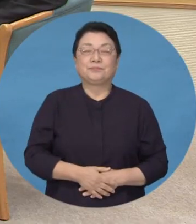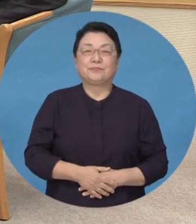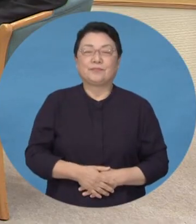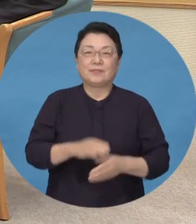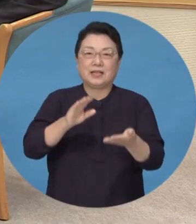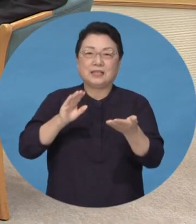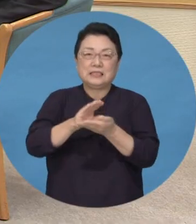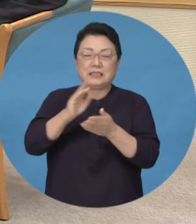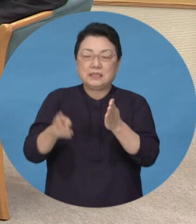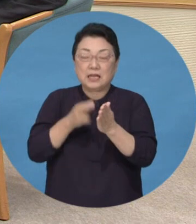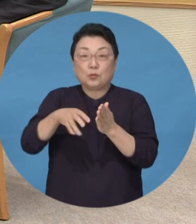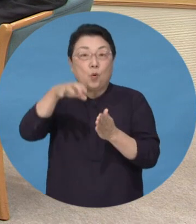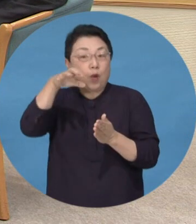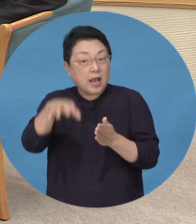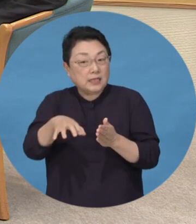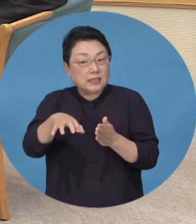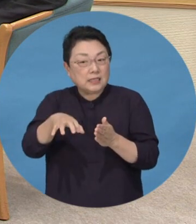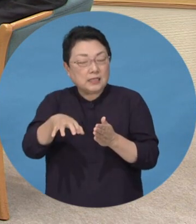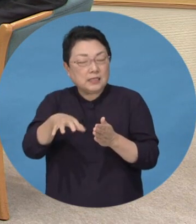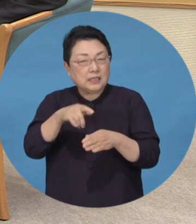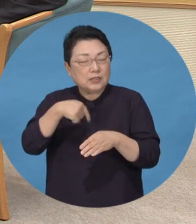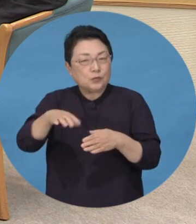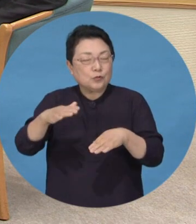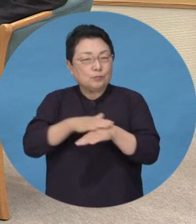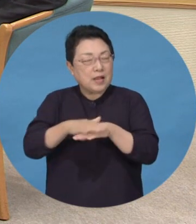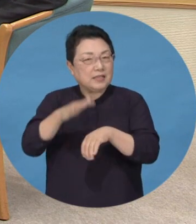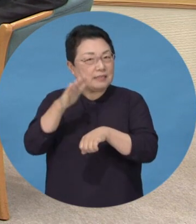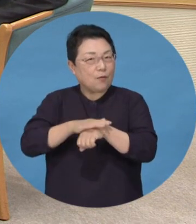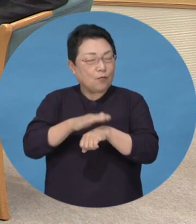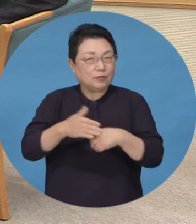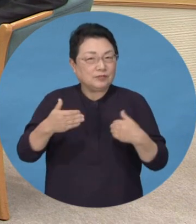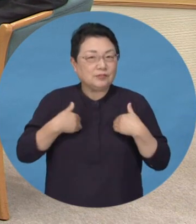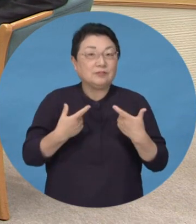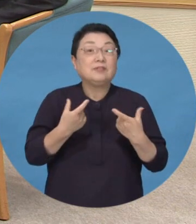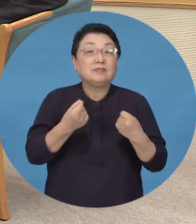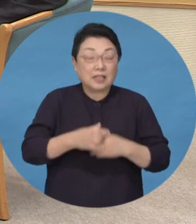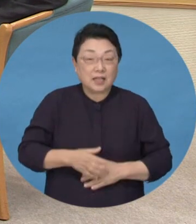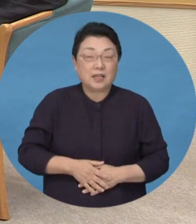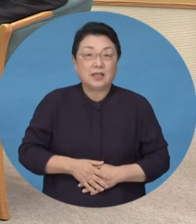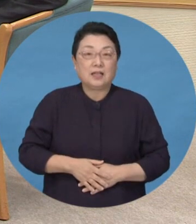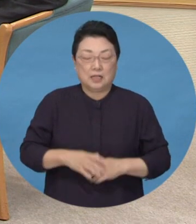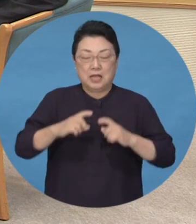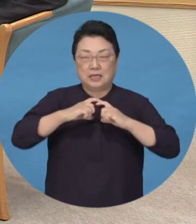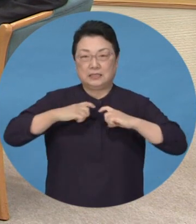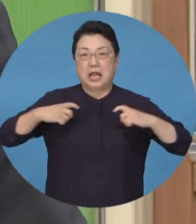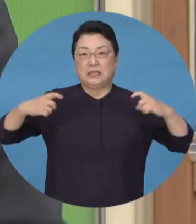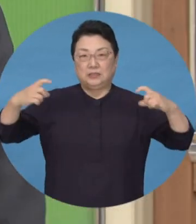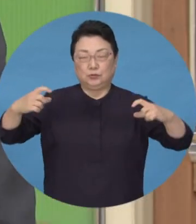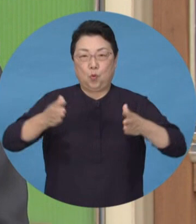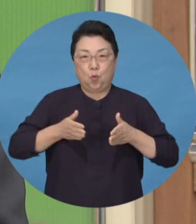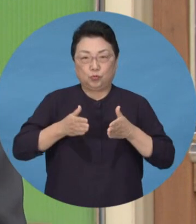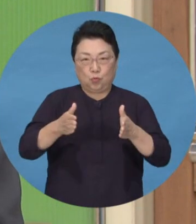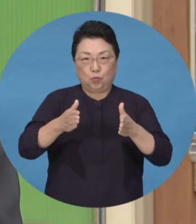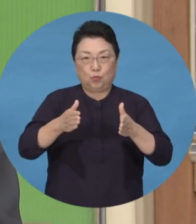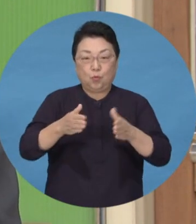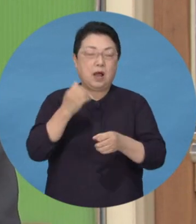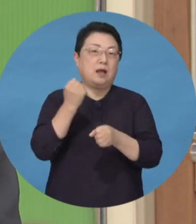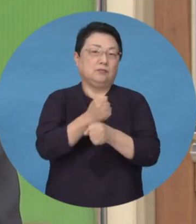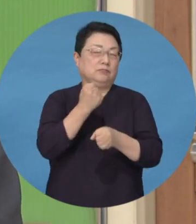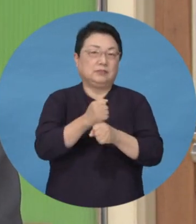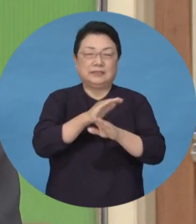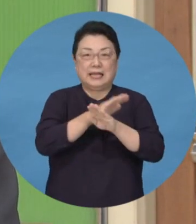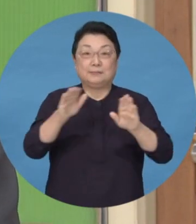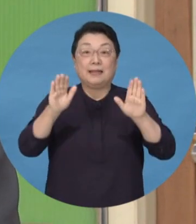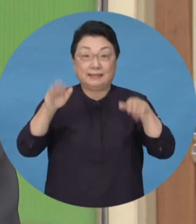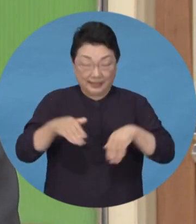リニアの駅にどのように好アクセスしやすい買ったところですよねそうですねあの染めた環状道路 wordpress ネジ犯されていますけれど